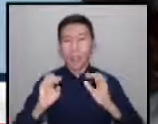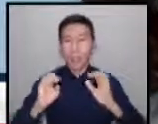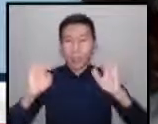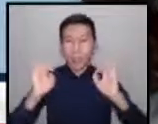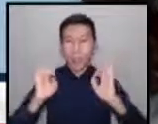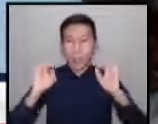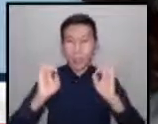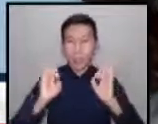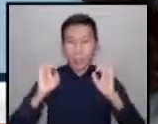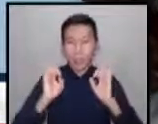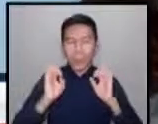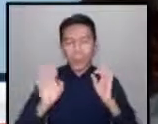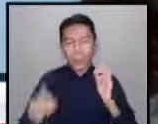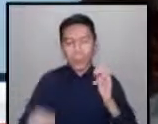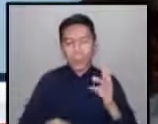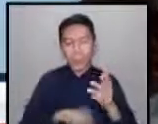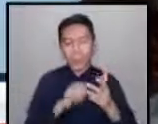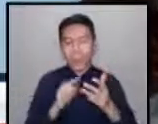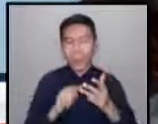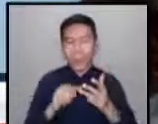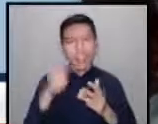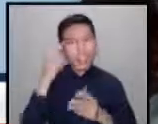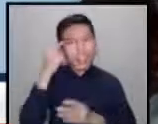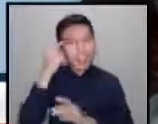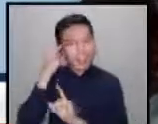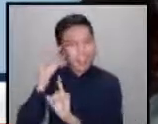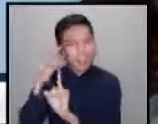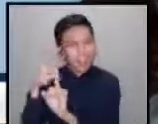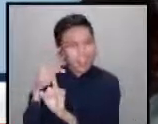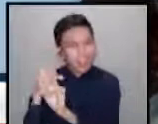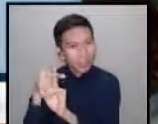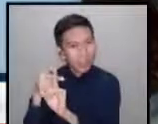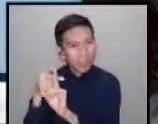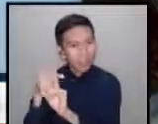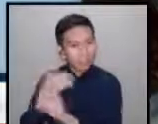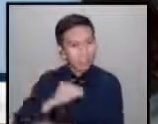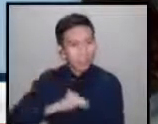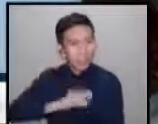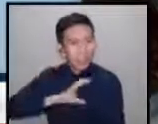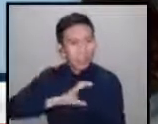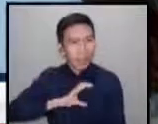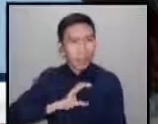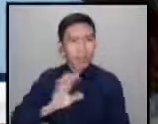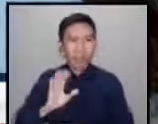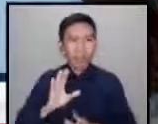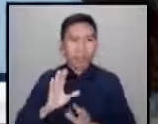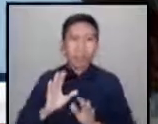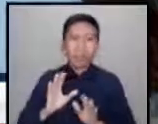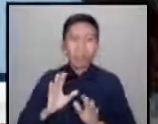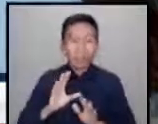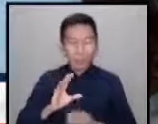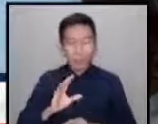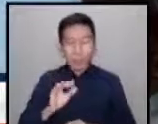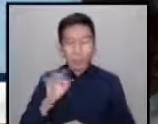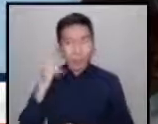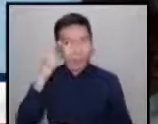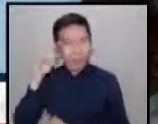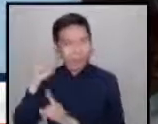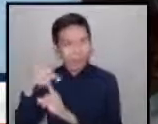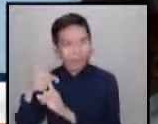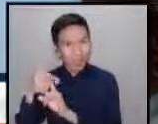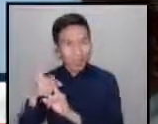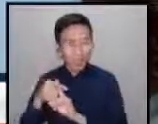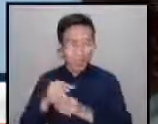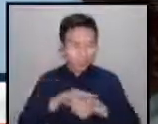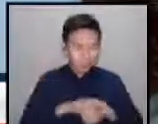stimulated. Tapos be positive. When you have a positive outlook, mawawala yung mga anxiety mo, mga stress. Then of course,